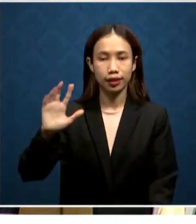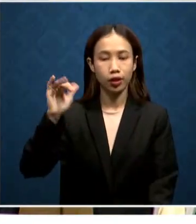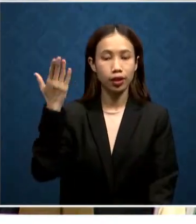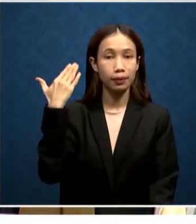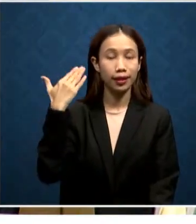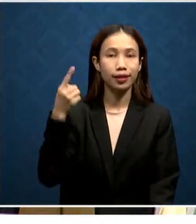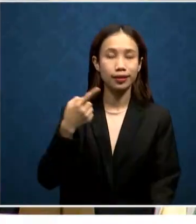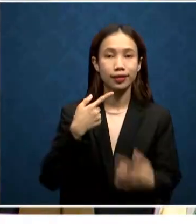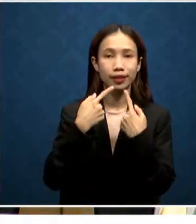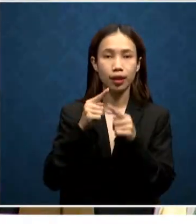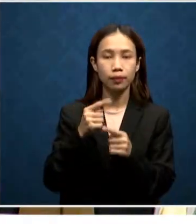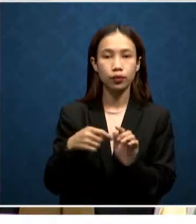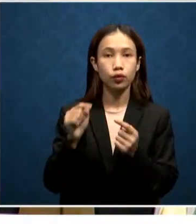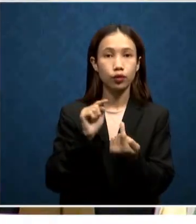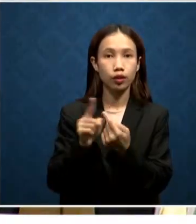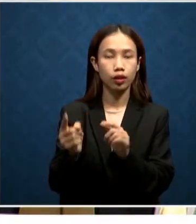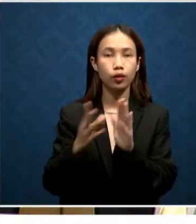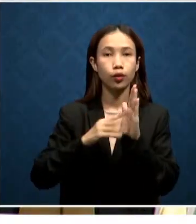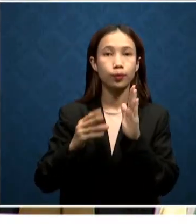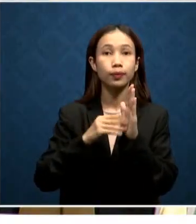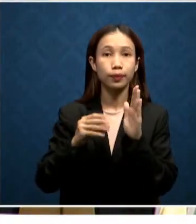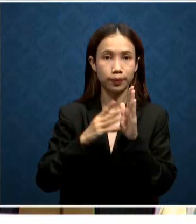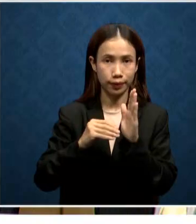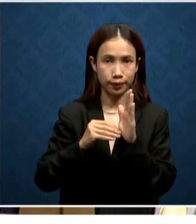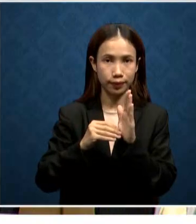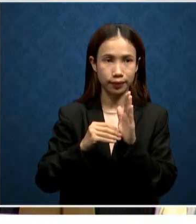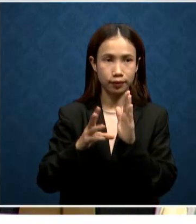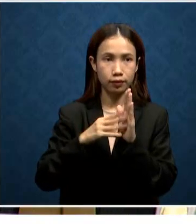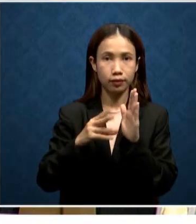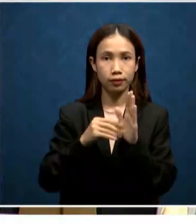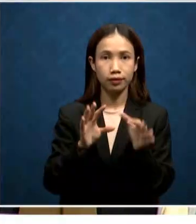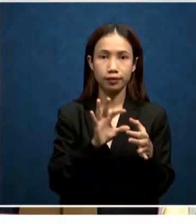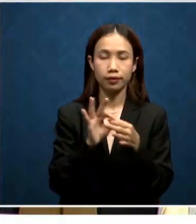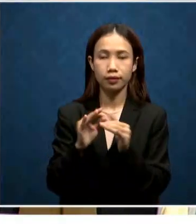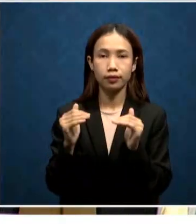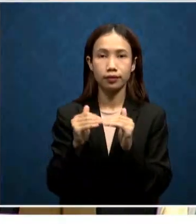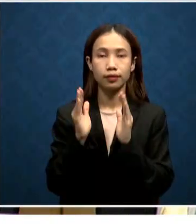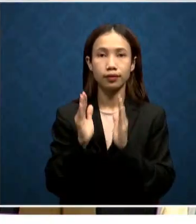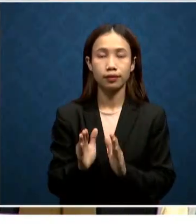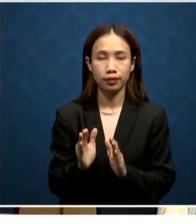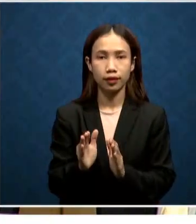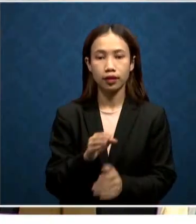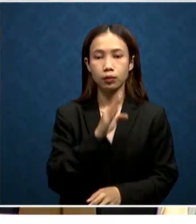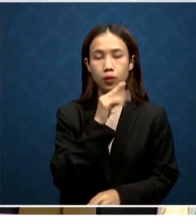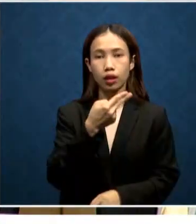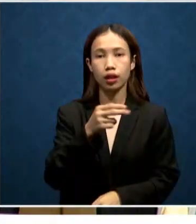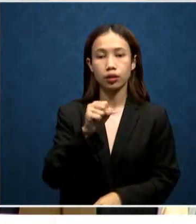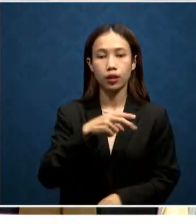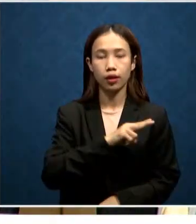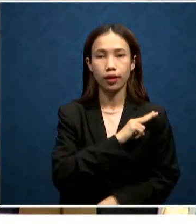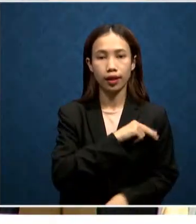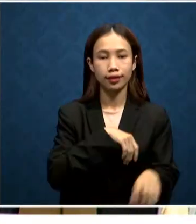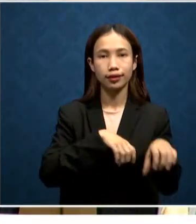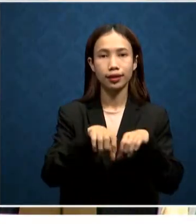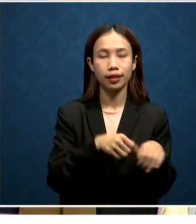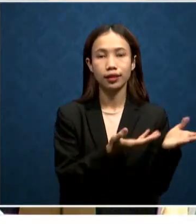ไปว่าในการอบรมเอ่อเกี่ยวกับเรื่องของสิทธิมชนเนี่ยนอกจากหลักสูตรของที่เราจัดทำเพื่อ